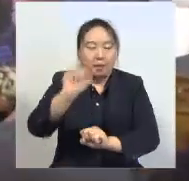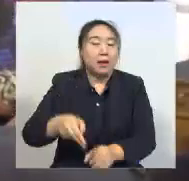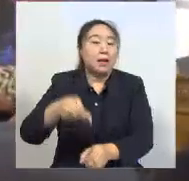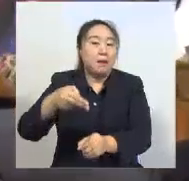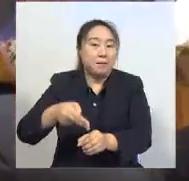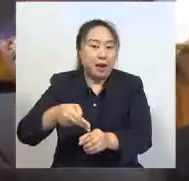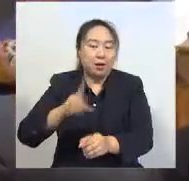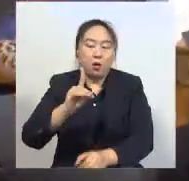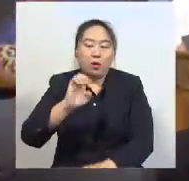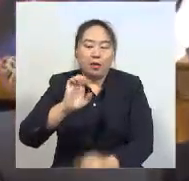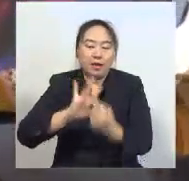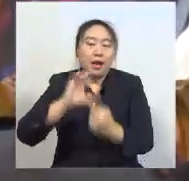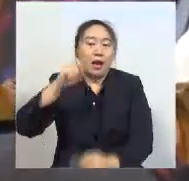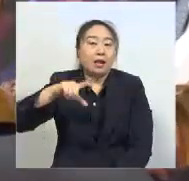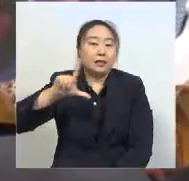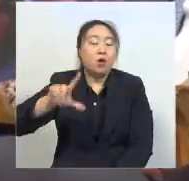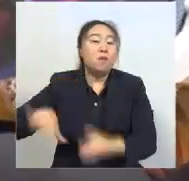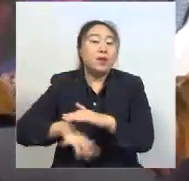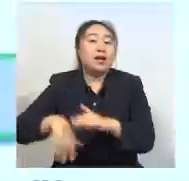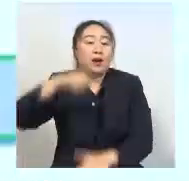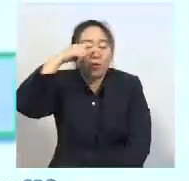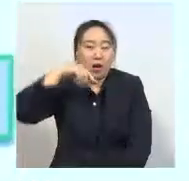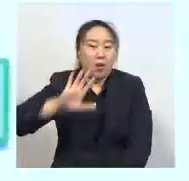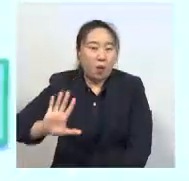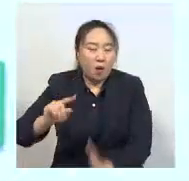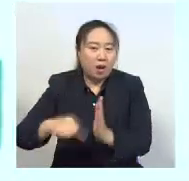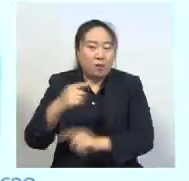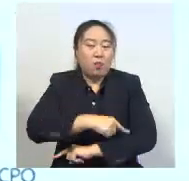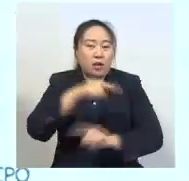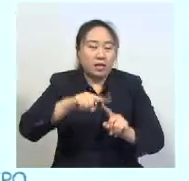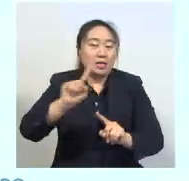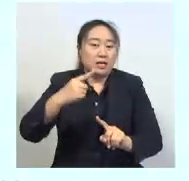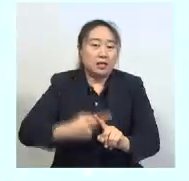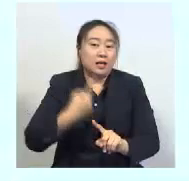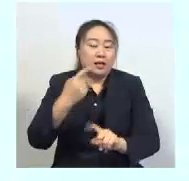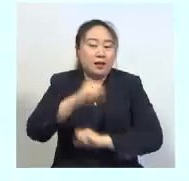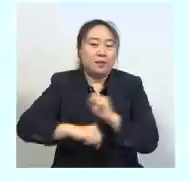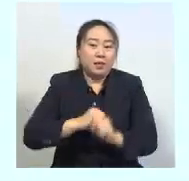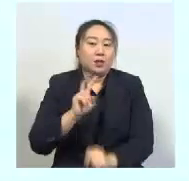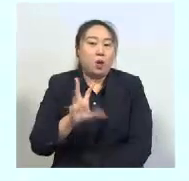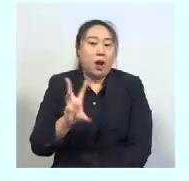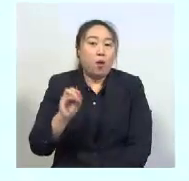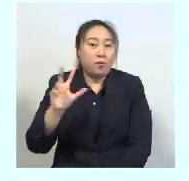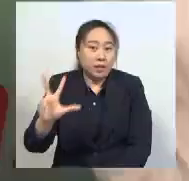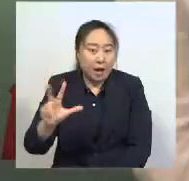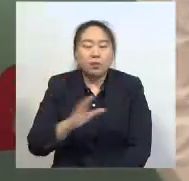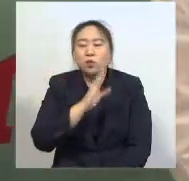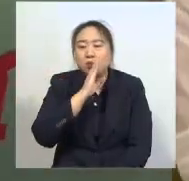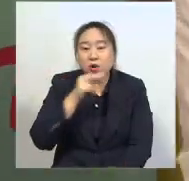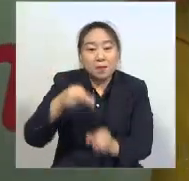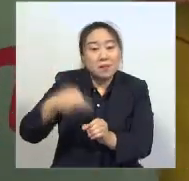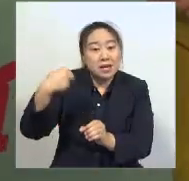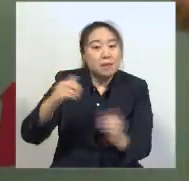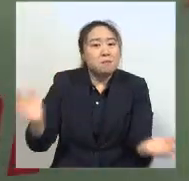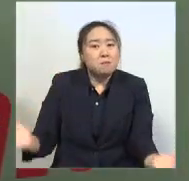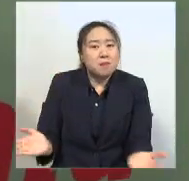ลพื้นฐานสำหรับประเทศไทยตั้งแต่วันที่1มกราคมปี63เป็นต้นไปนะคะหากผลักดันการใช้น้ำมันดีเซล B10